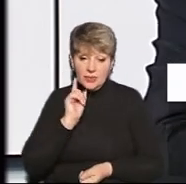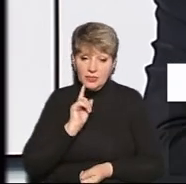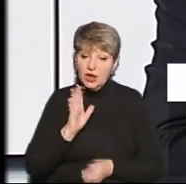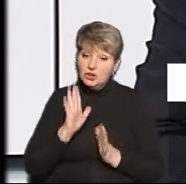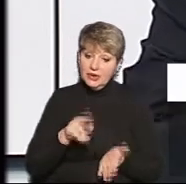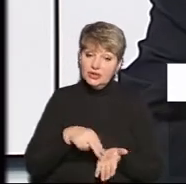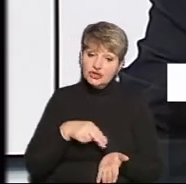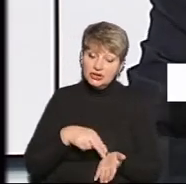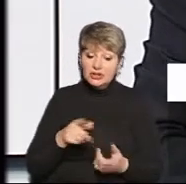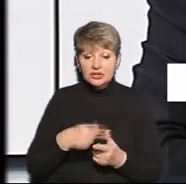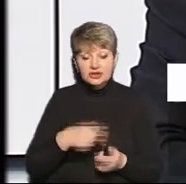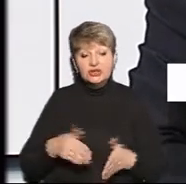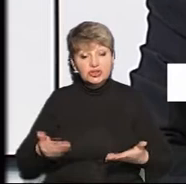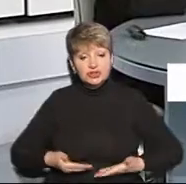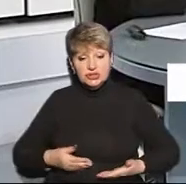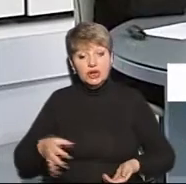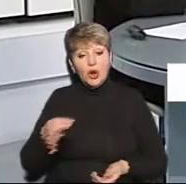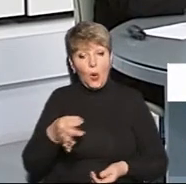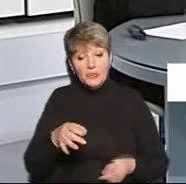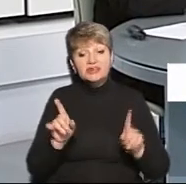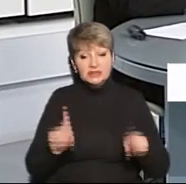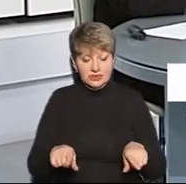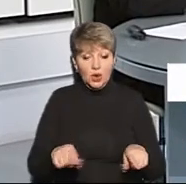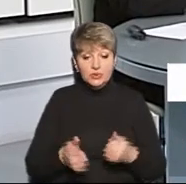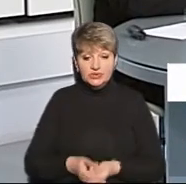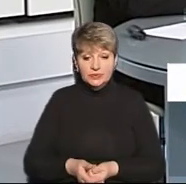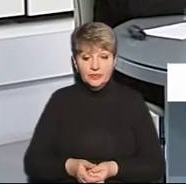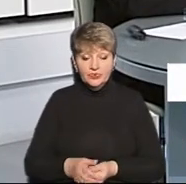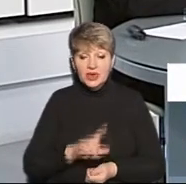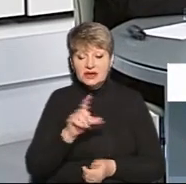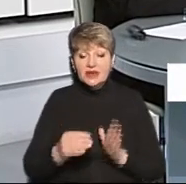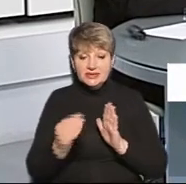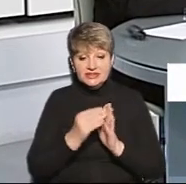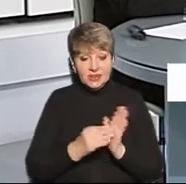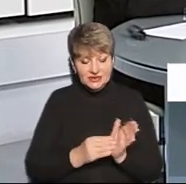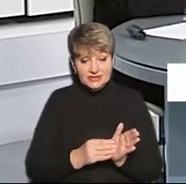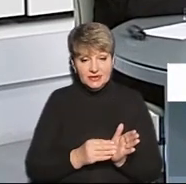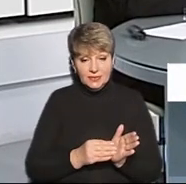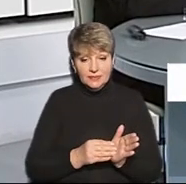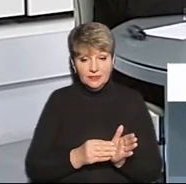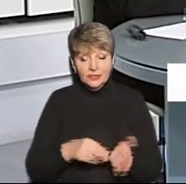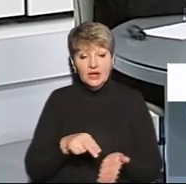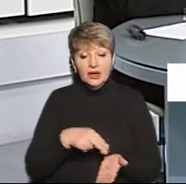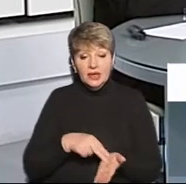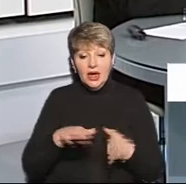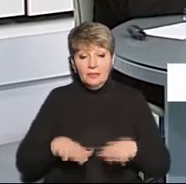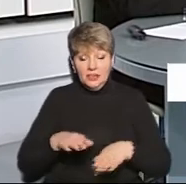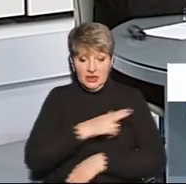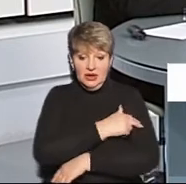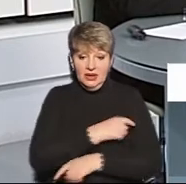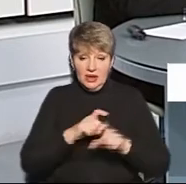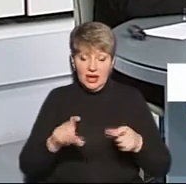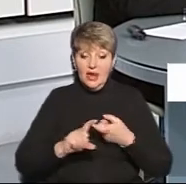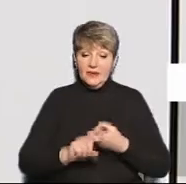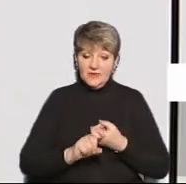лише черкасці чи мешканці області також? Значить, за статистикою, черкаські міські лікарні, це